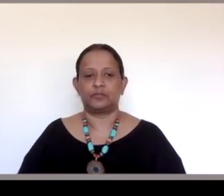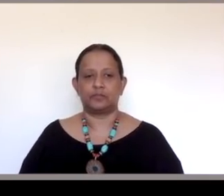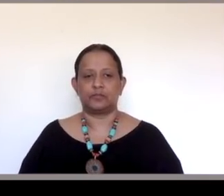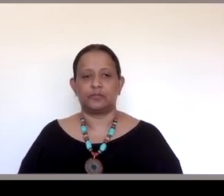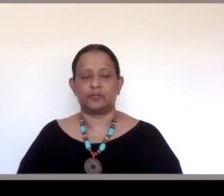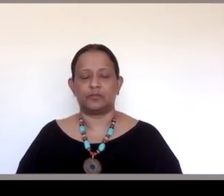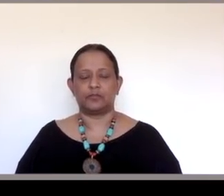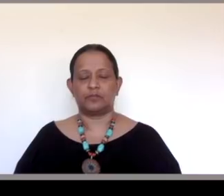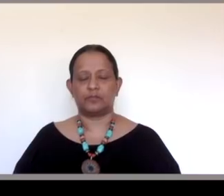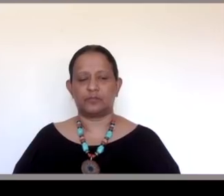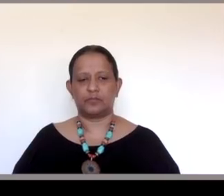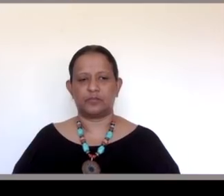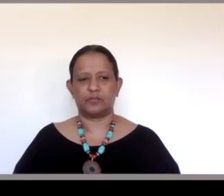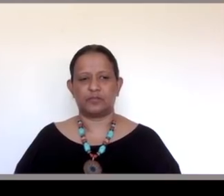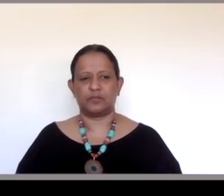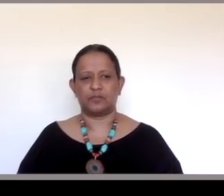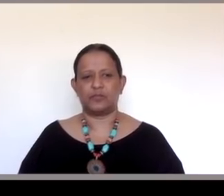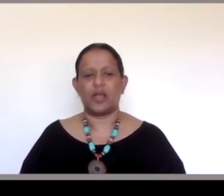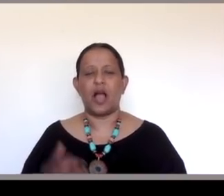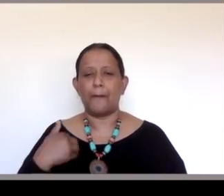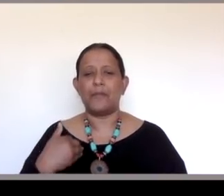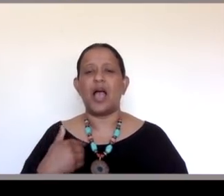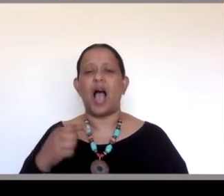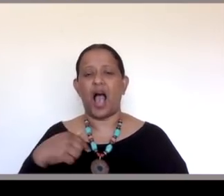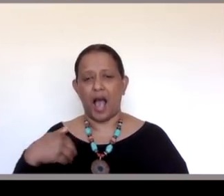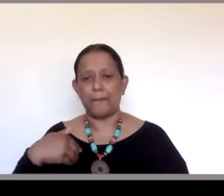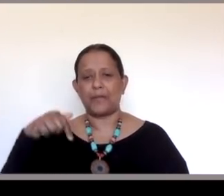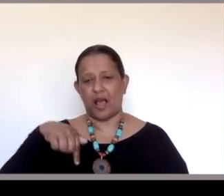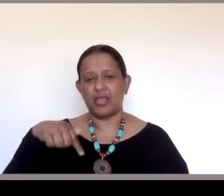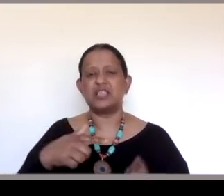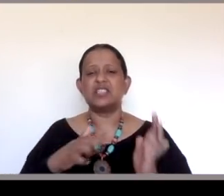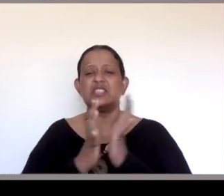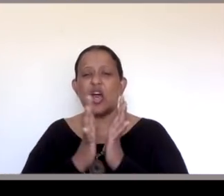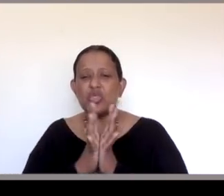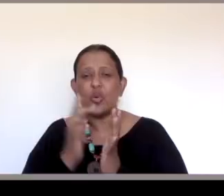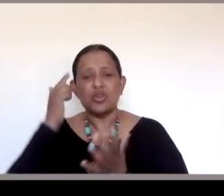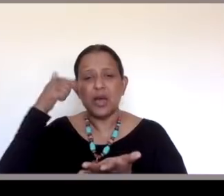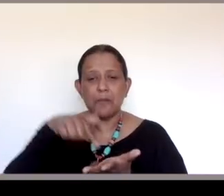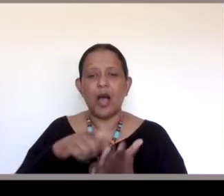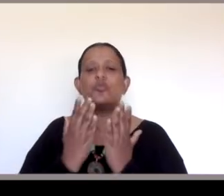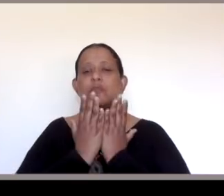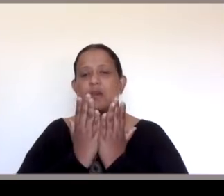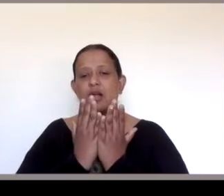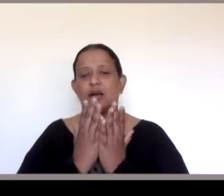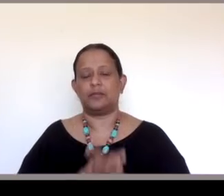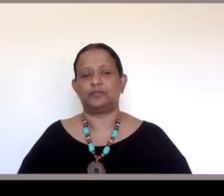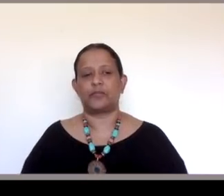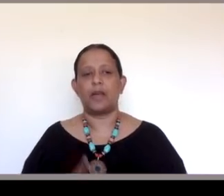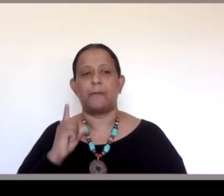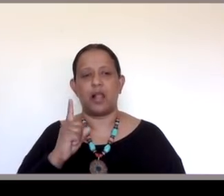மகிழ்ச்சியை குறித்து வித்தியாசமான கருத்துக்களை நாம் பார்ப்போம் பலவினிய கதமாய் முதலாவதாக